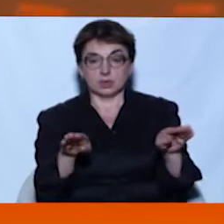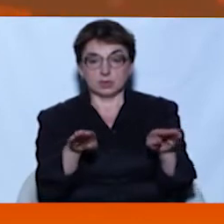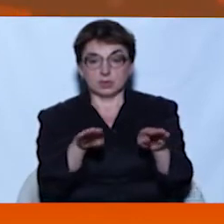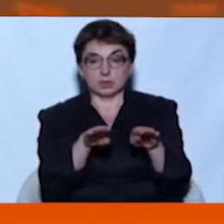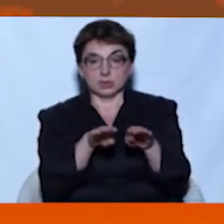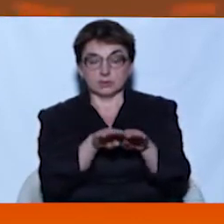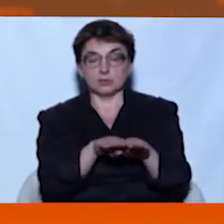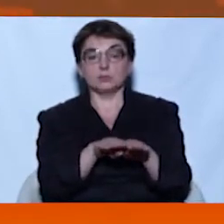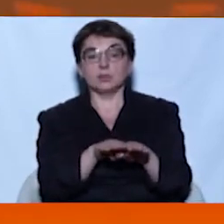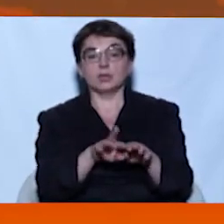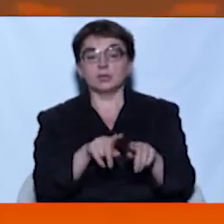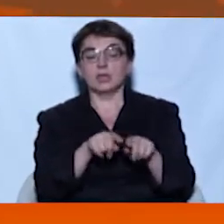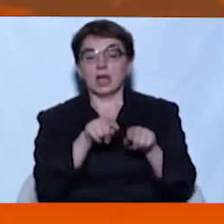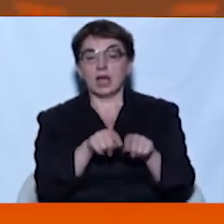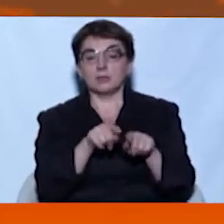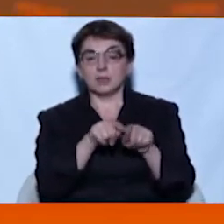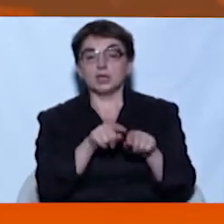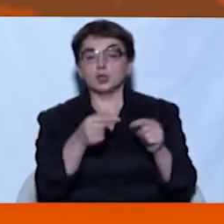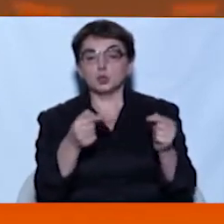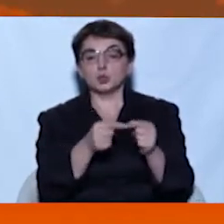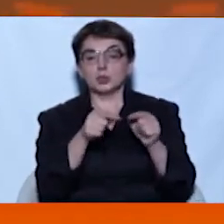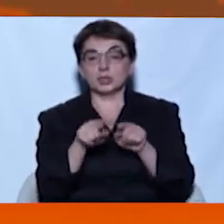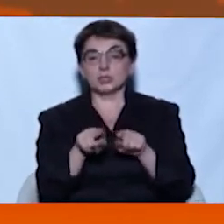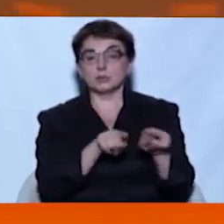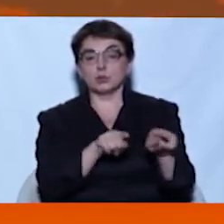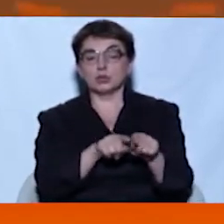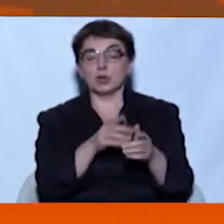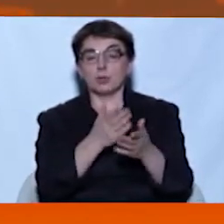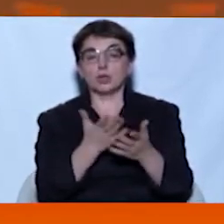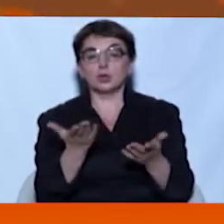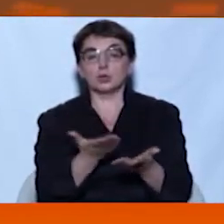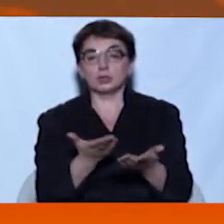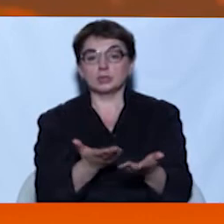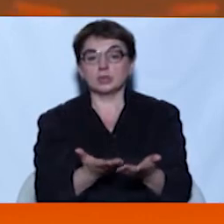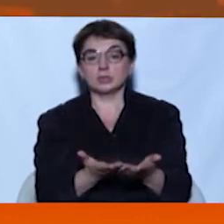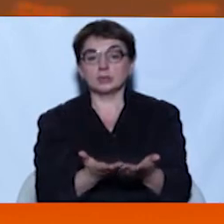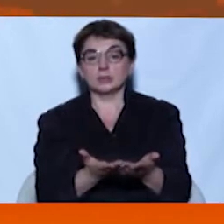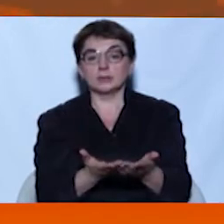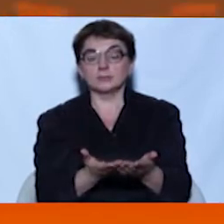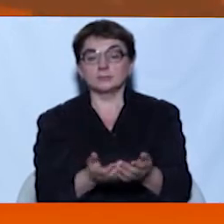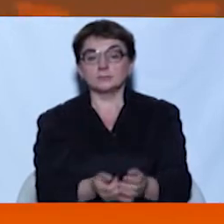ერთმანეთს შეხვდებიან და აი ეს არის სწორედ ის მოძრაობა, როდესაც